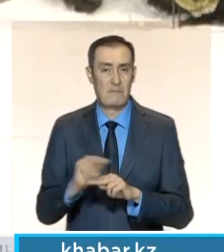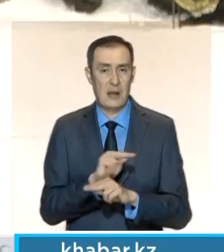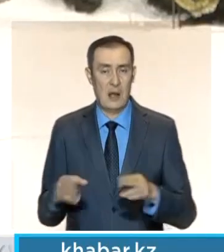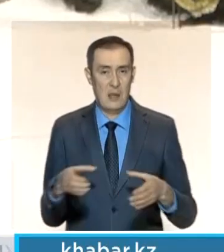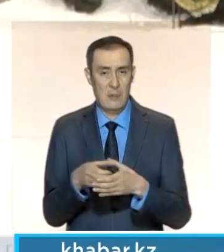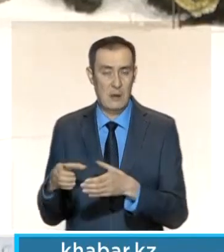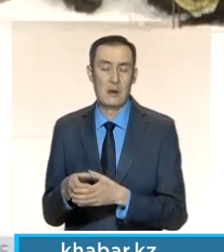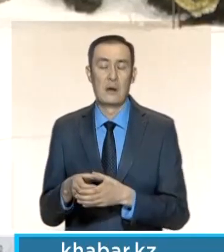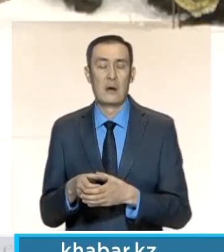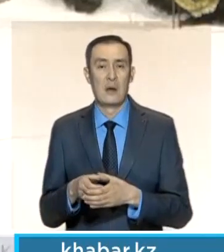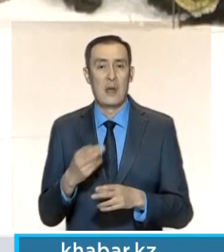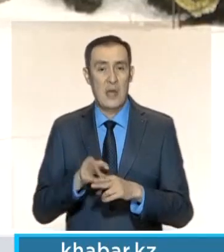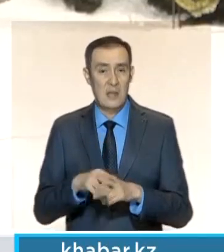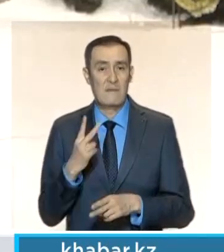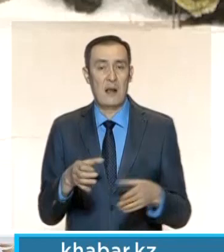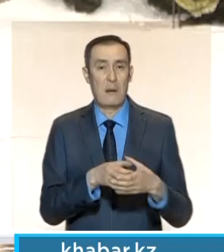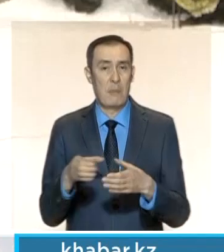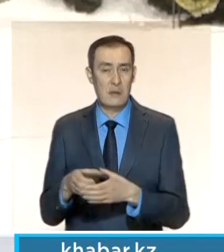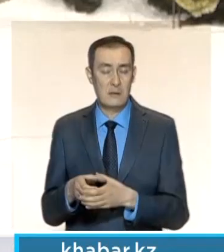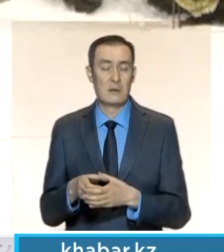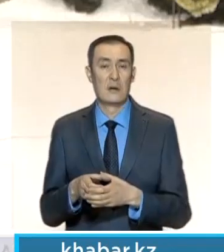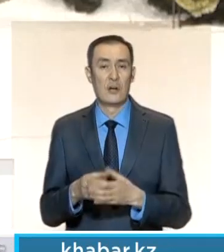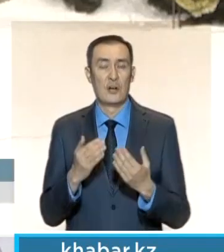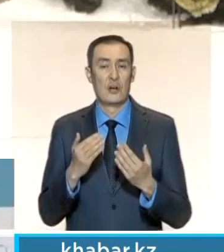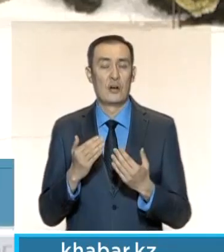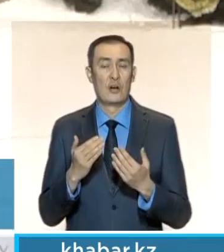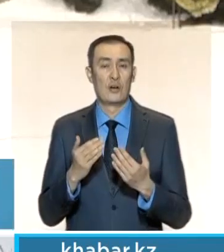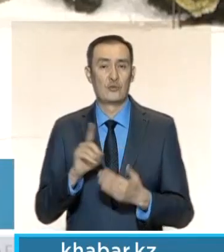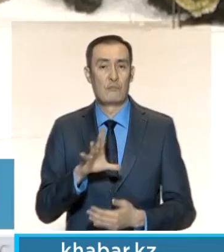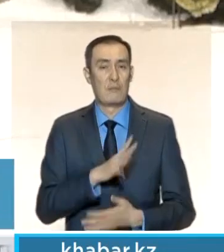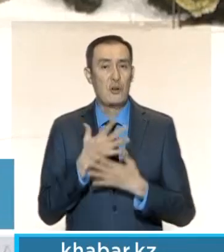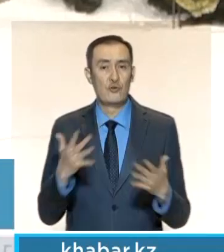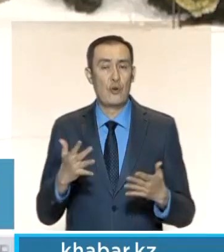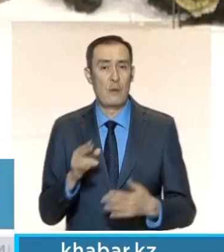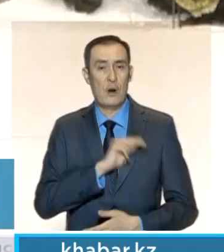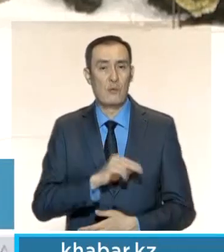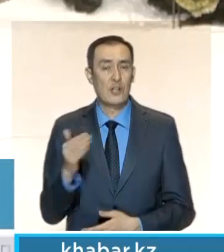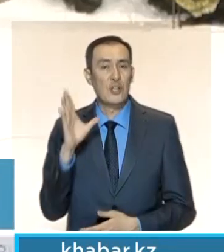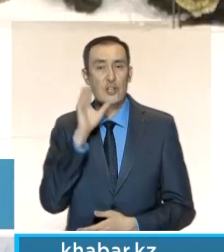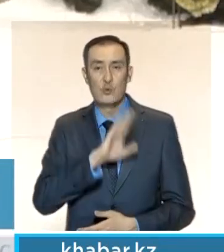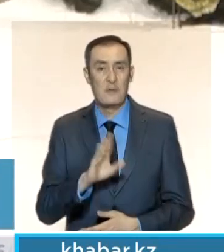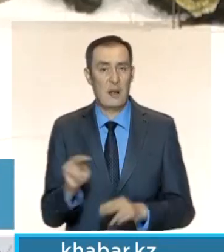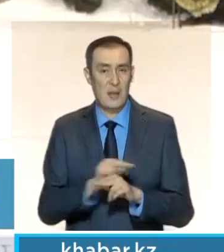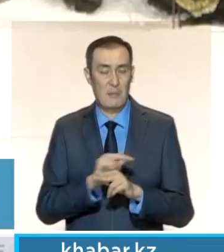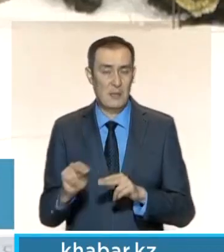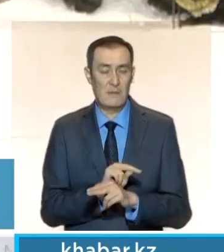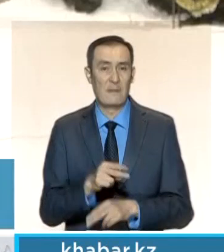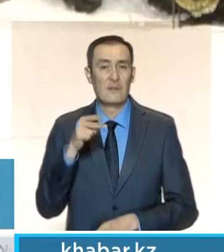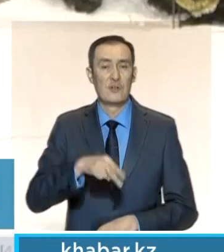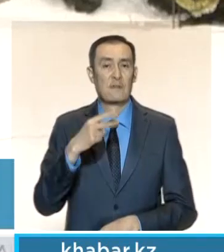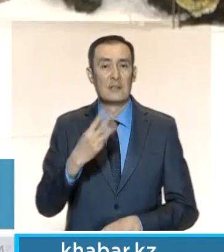компаниями вот эти две компании ввиду того что был большой Объём работ они не справлялись в